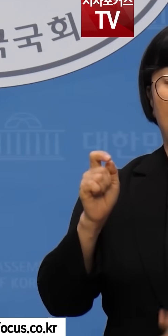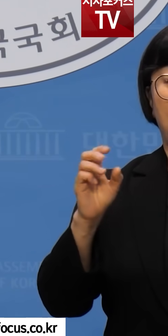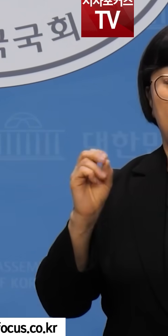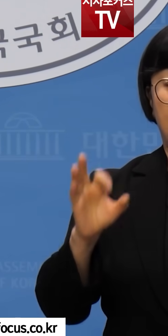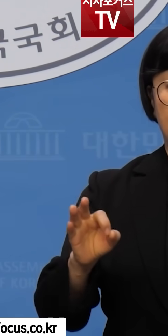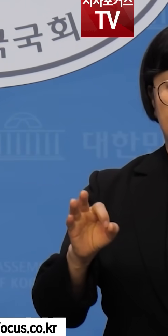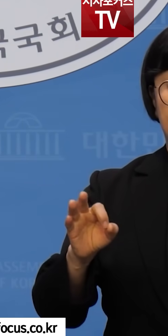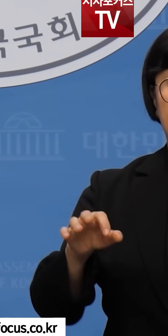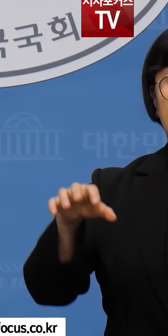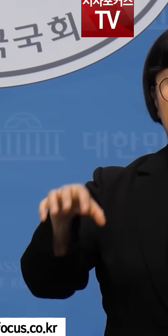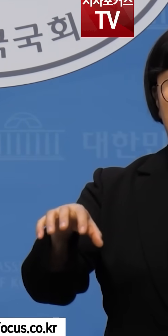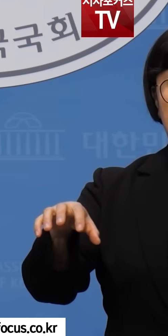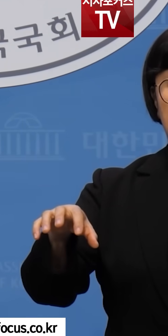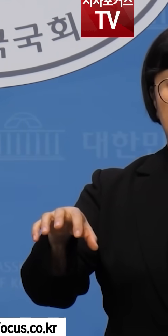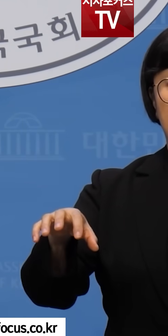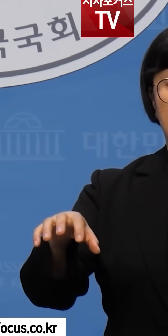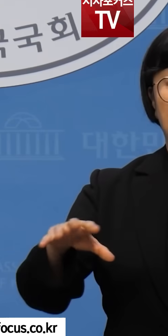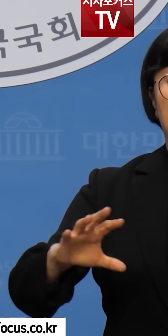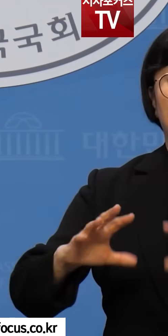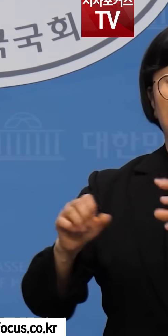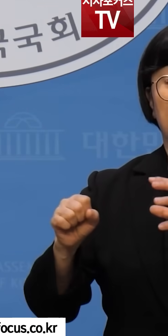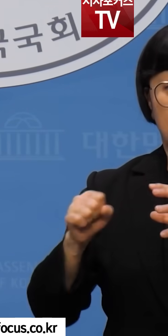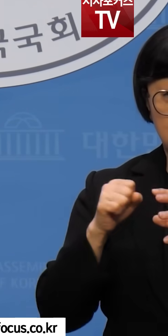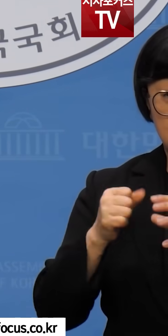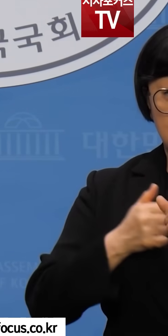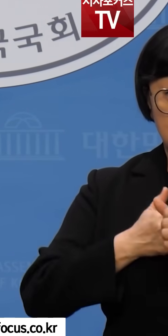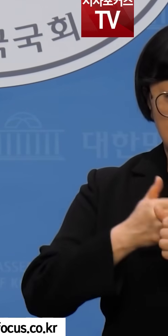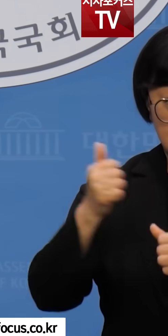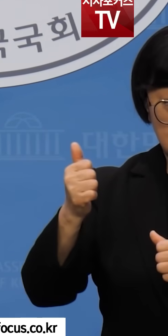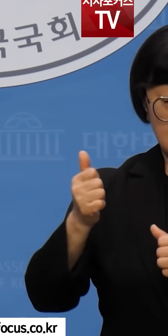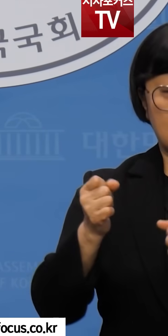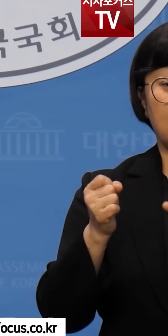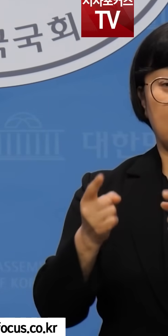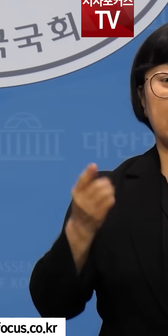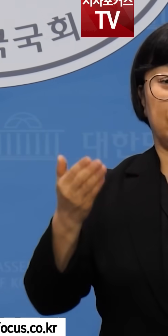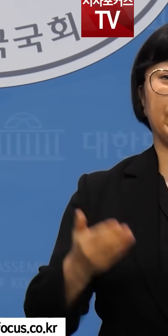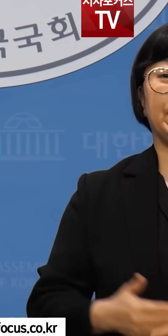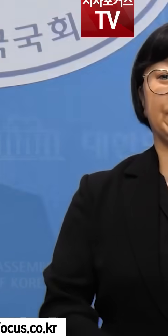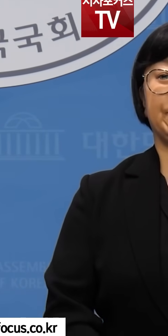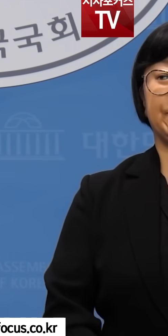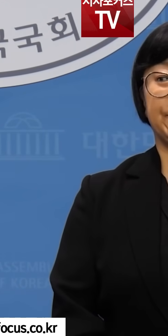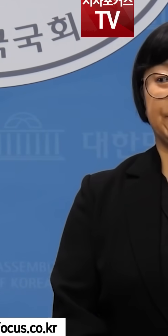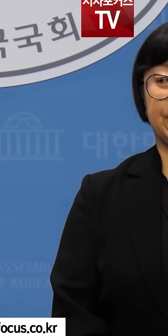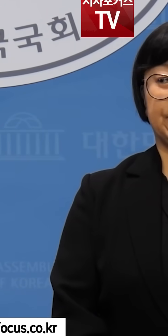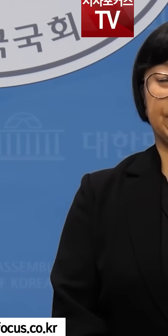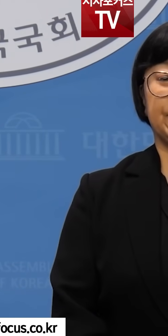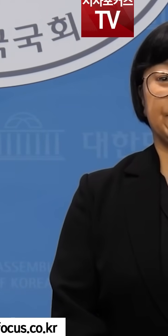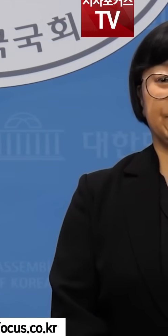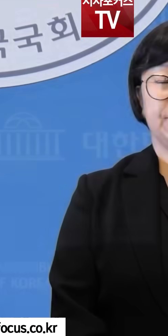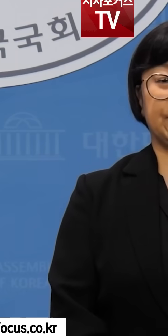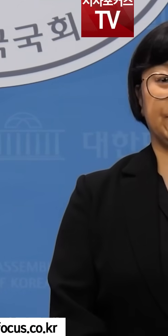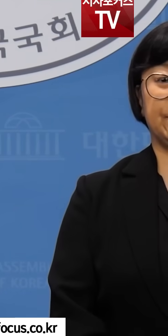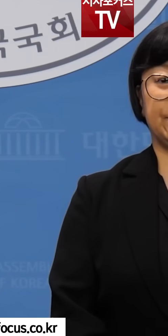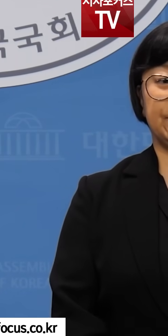고양정에서 우리 당이 이길 기회를 남겨놓으셨습니다.